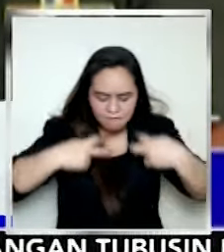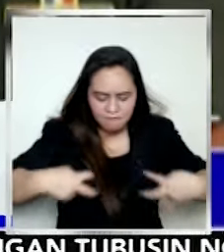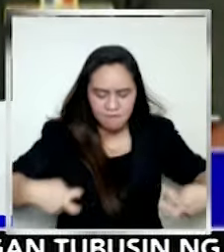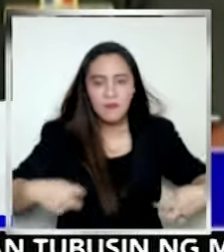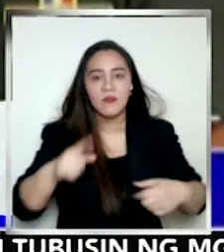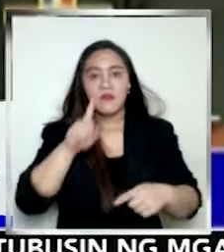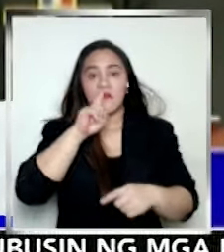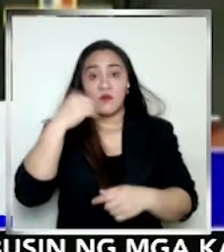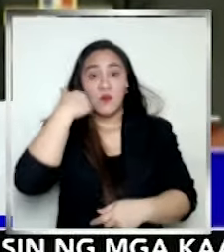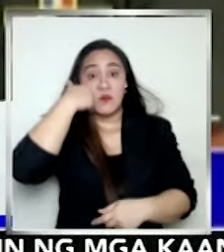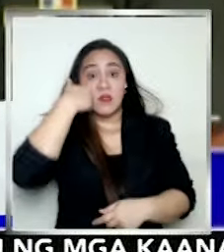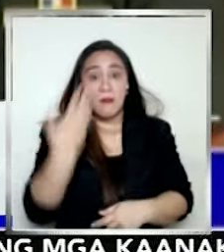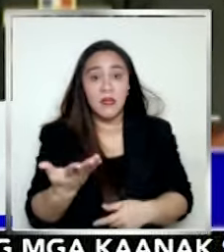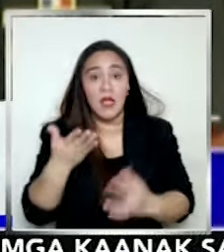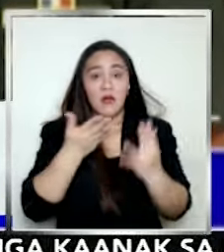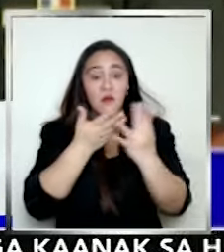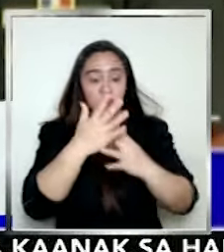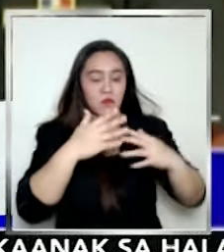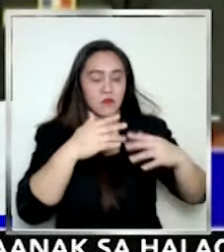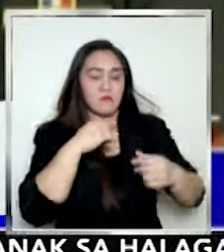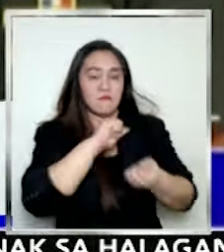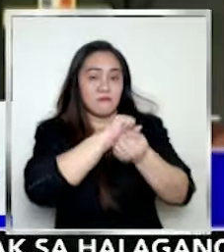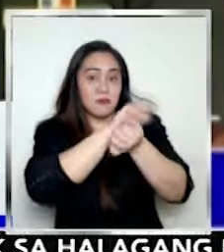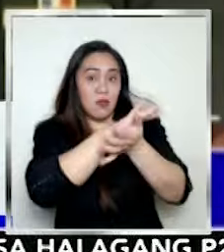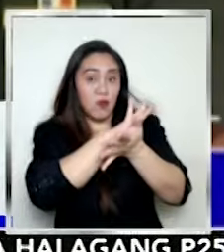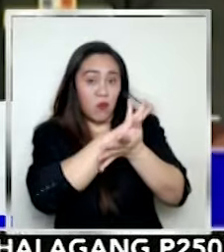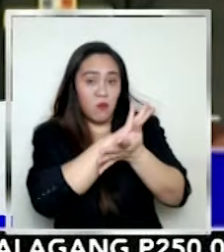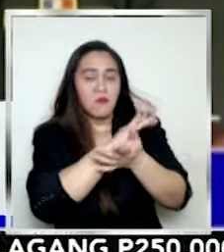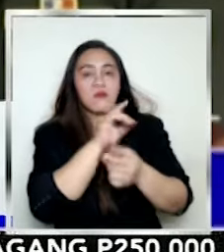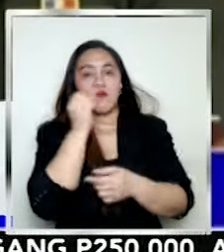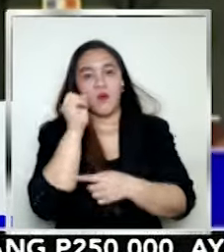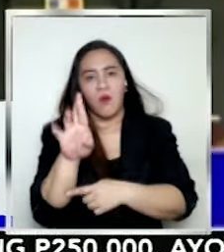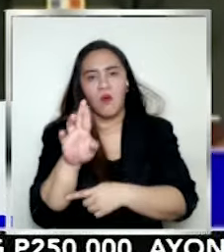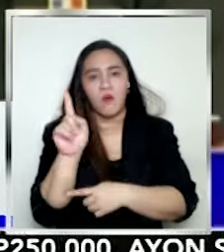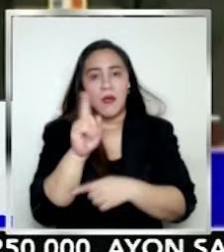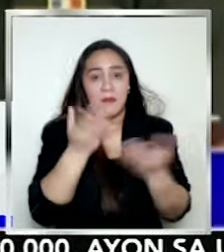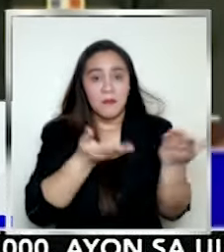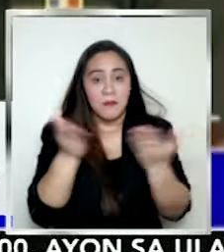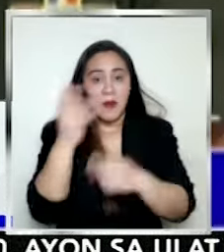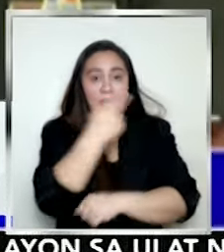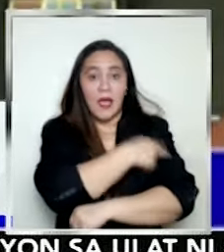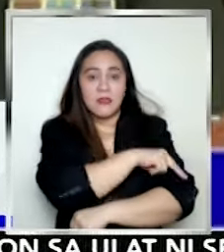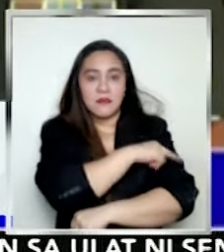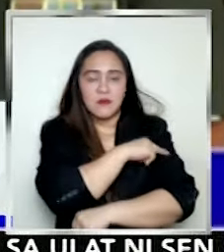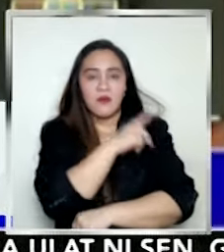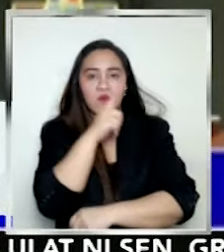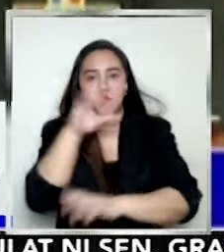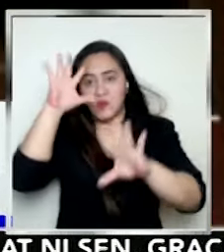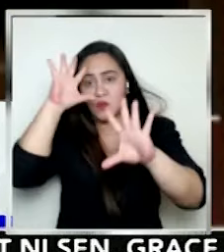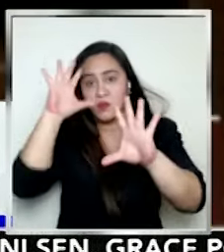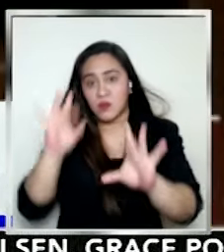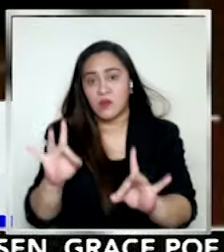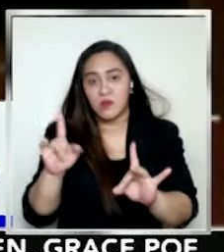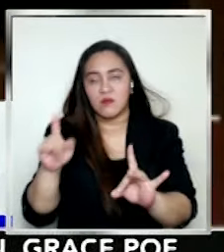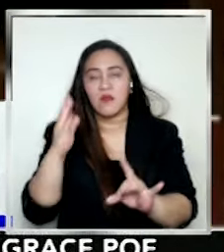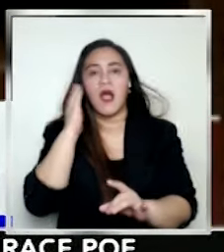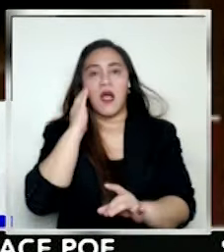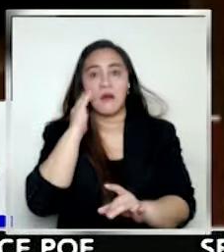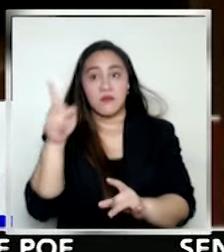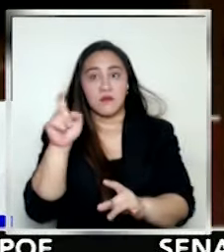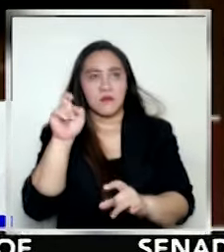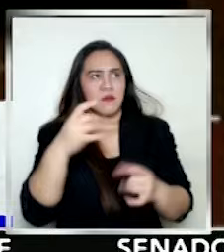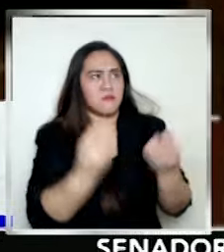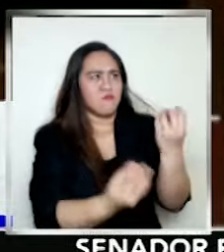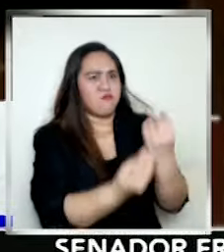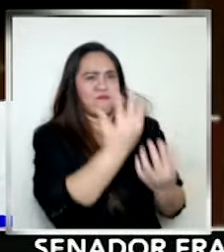COVID? And then yung after naman na dinala sa ospital, na desisyon na na dahil pag COVID, i-cremate. Yes. Sino naman